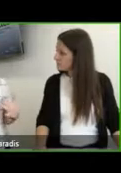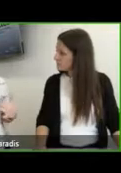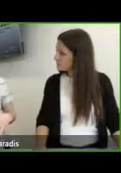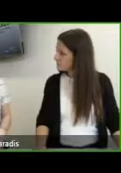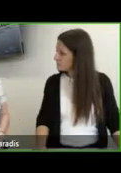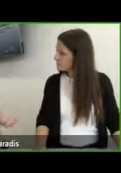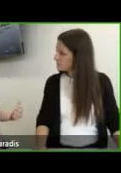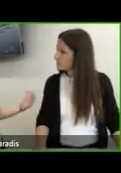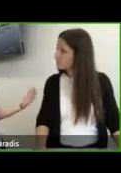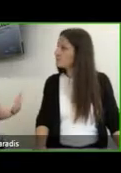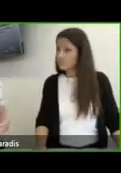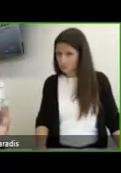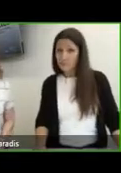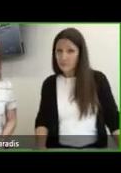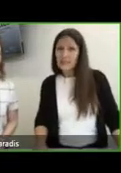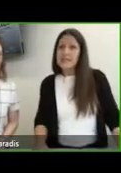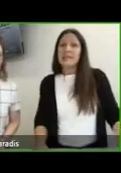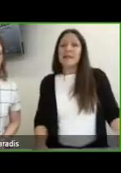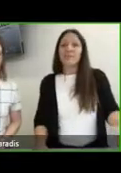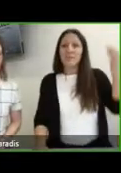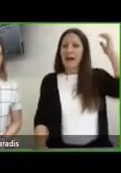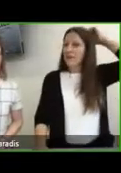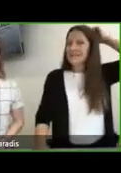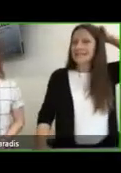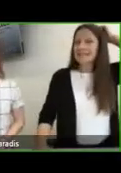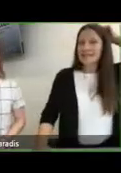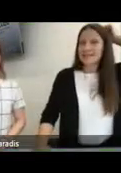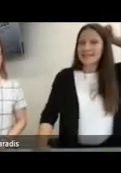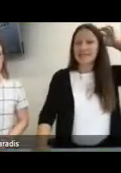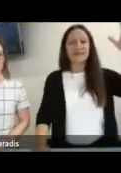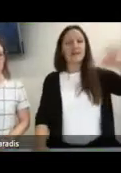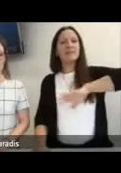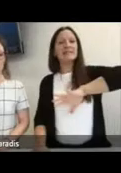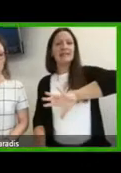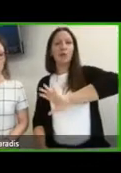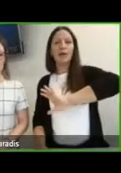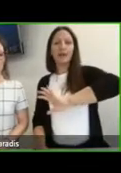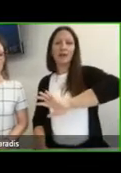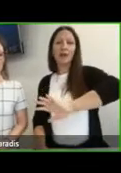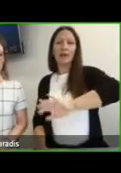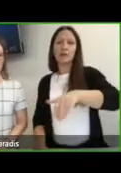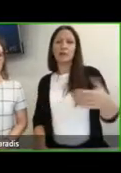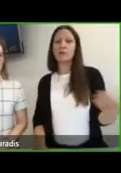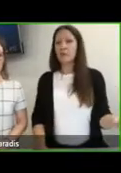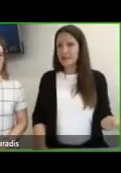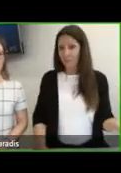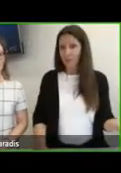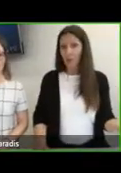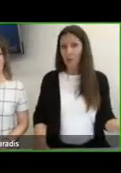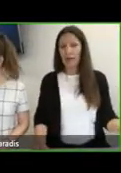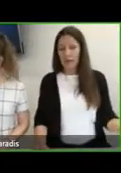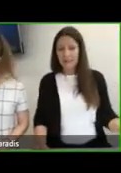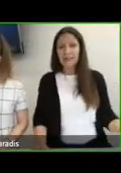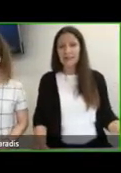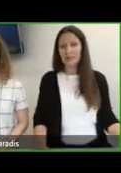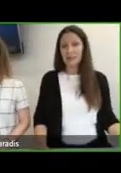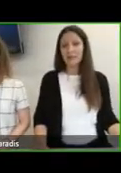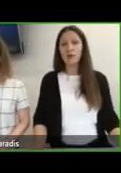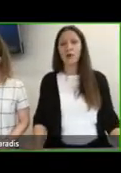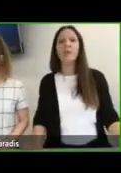d'autres éléments qui entrent en ligne de compte comme qu'on va voir. Bien, en fait, c'est comme si ces deux catégories-là ne suffisaient pas pour classer